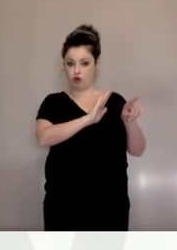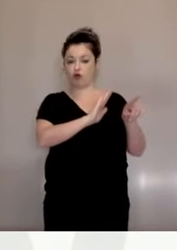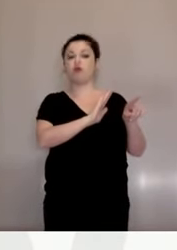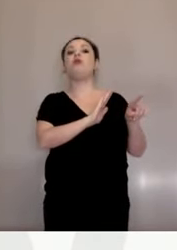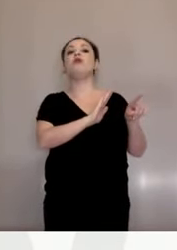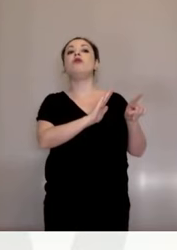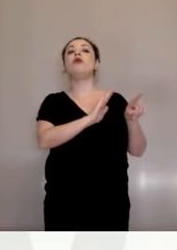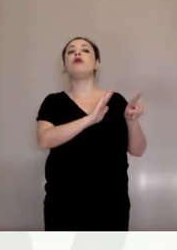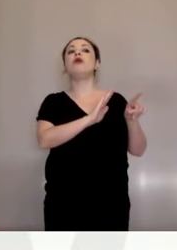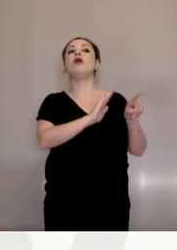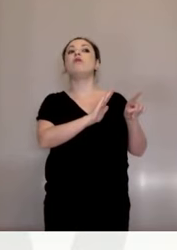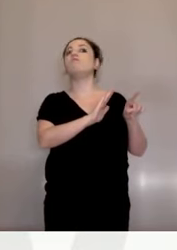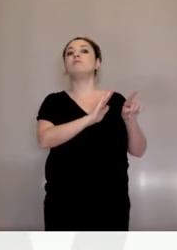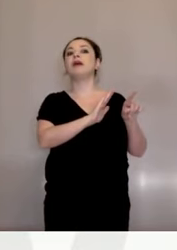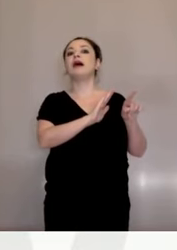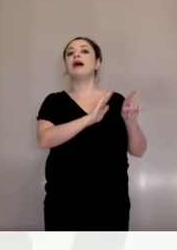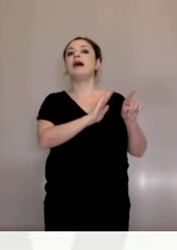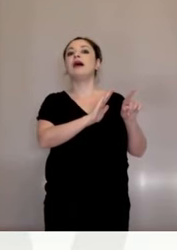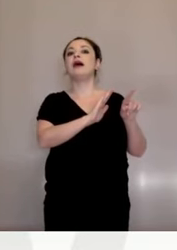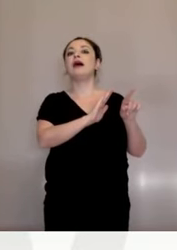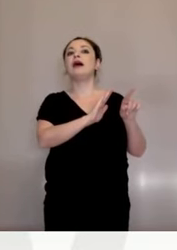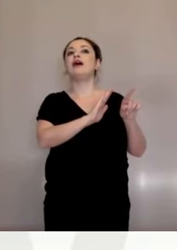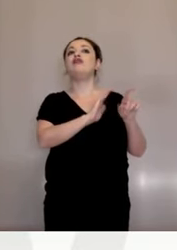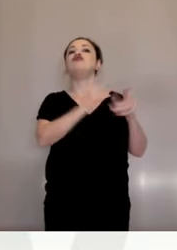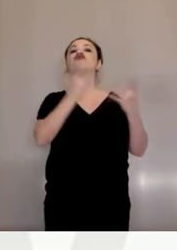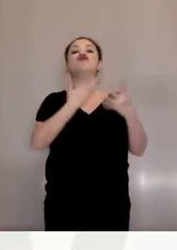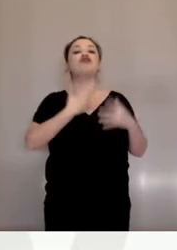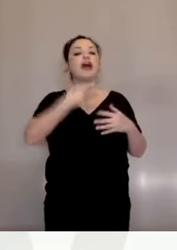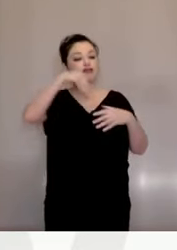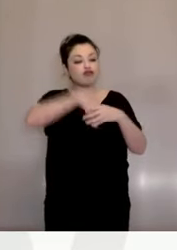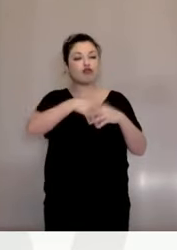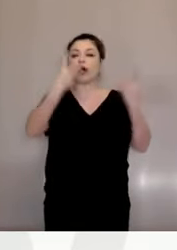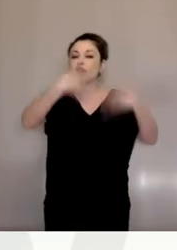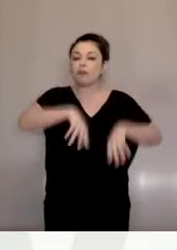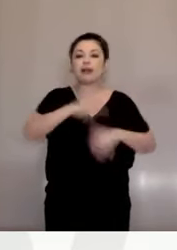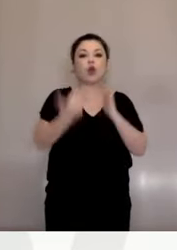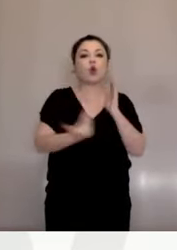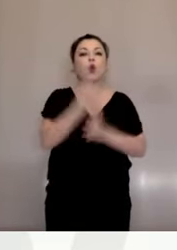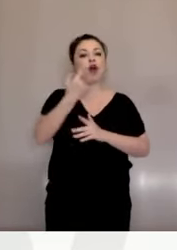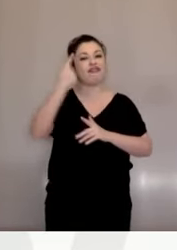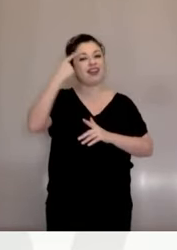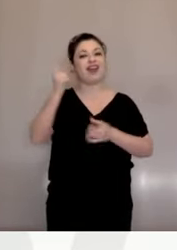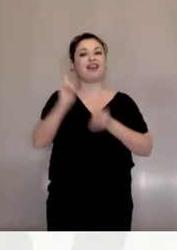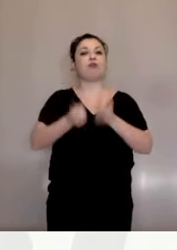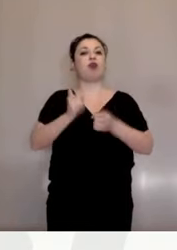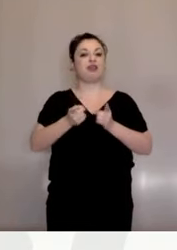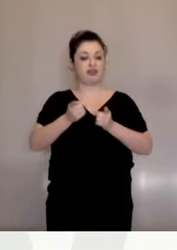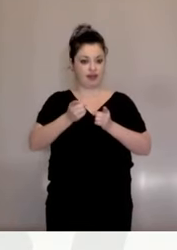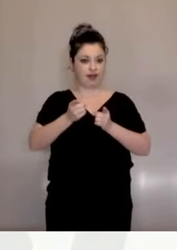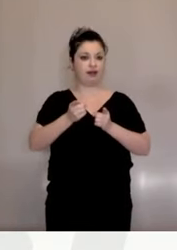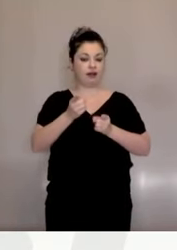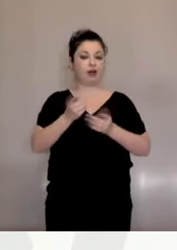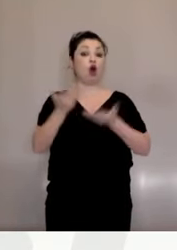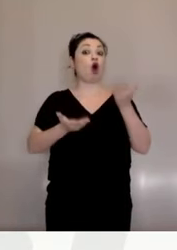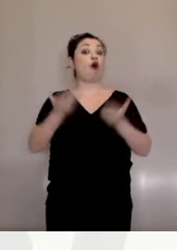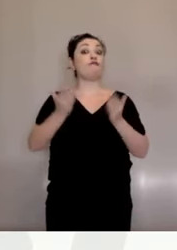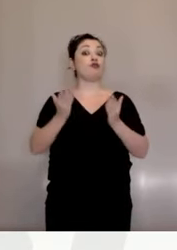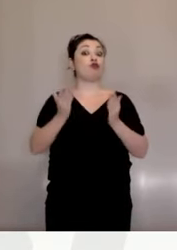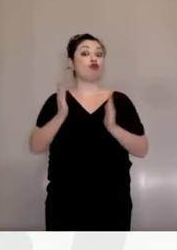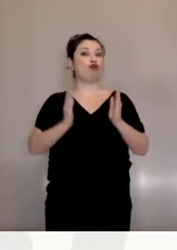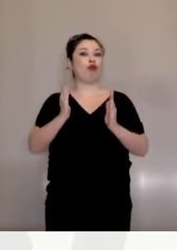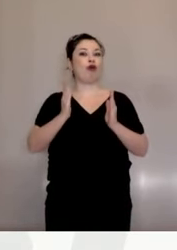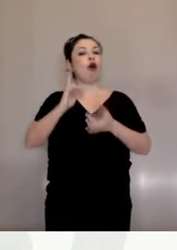Nancy presuppone un nuovo concetto di politica rispetto a quello che si è affermato nella